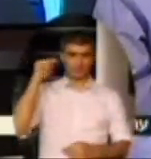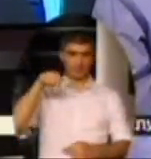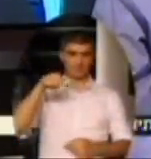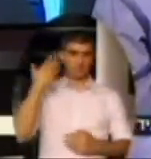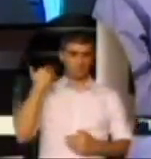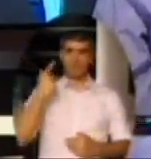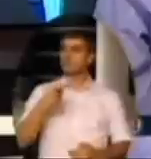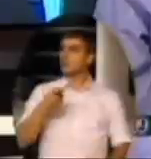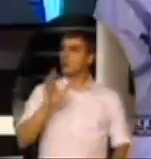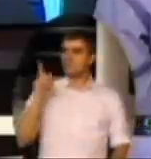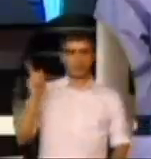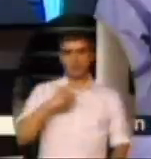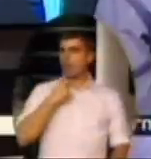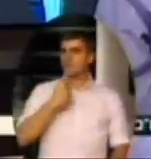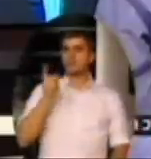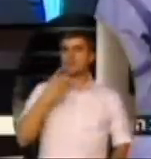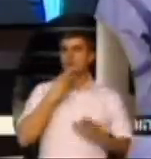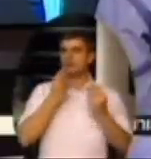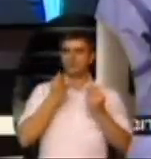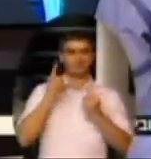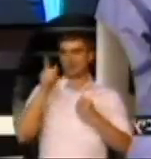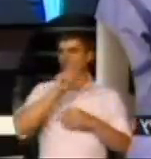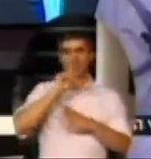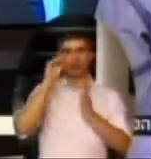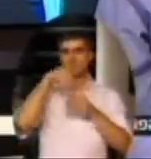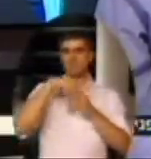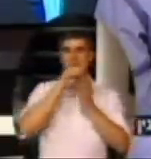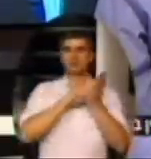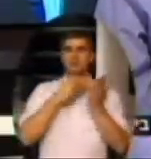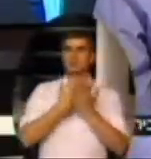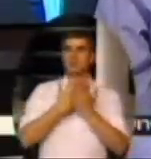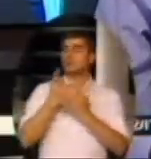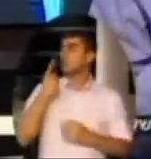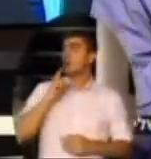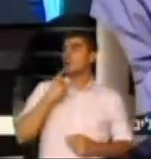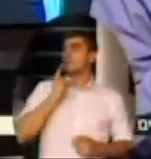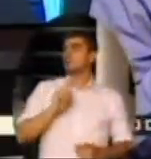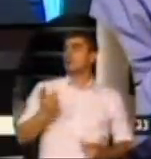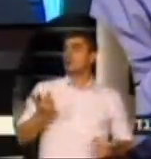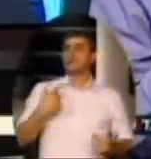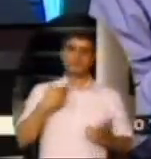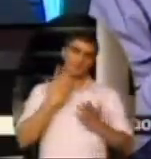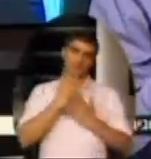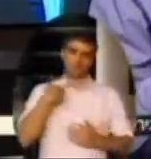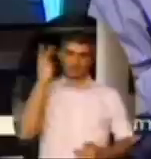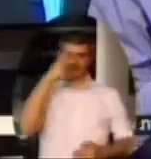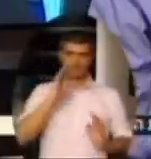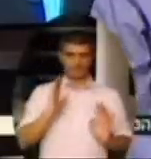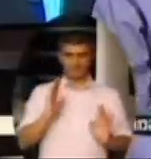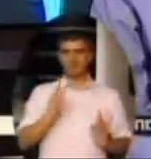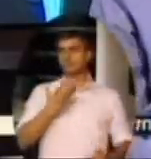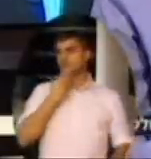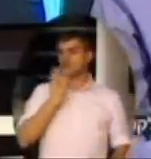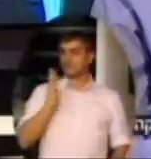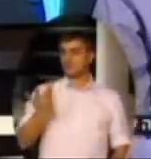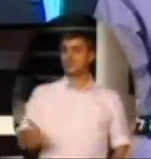כאן עכשיו א כן אבל הוא לא אמר אבל הוא רמז שאתה לא ברשימת המומלצים שלו הוא גם לא רמז של נו אזת אומר שני צריך לגש זה הפרשנות שלי יכול להיות יפה